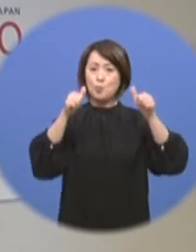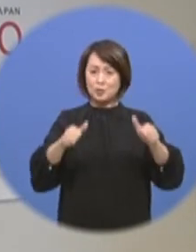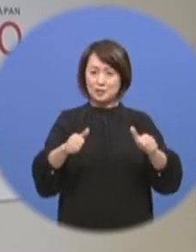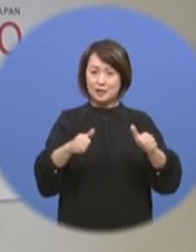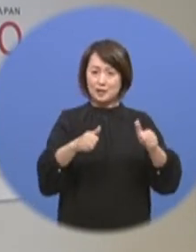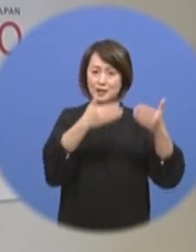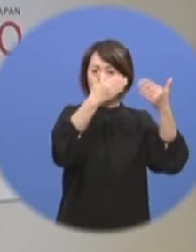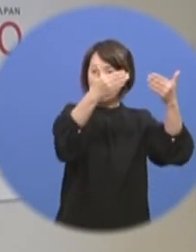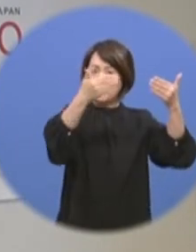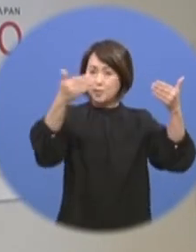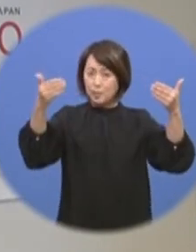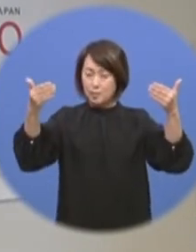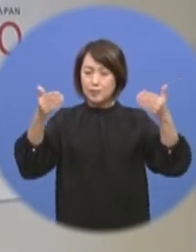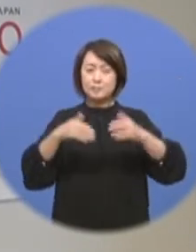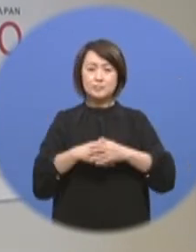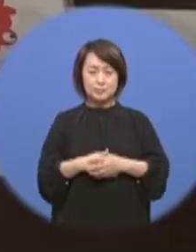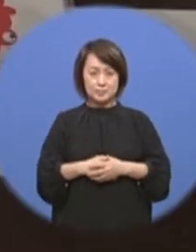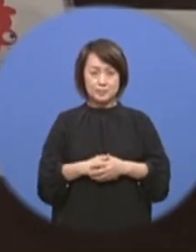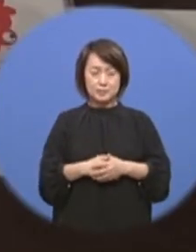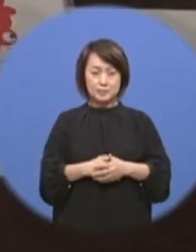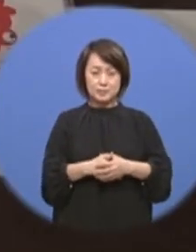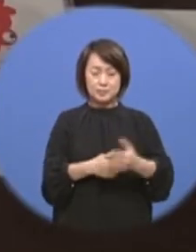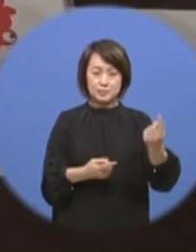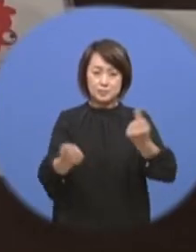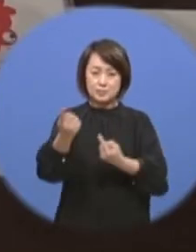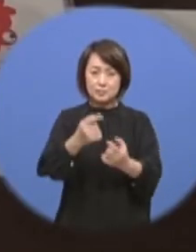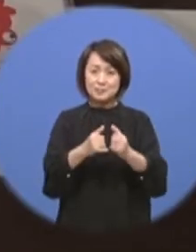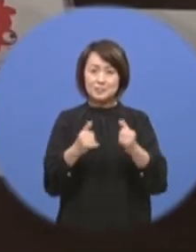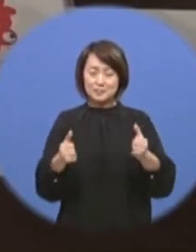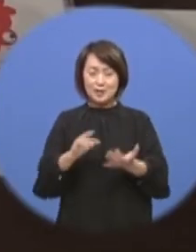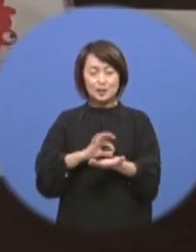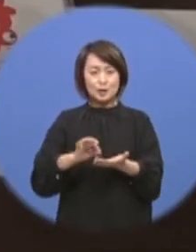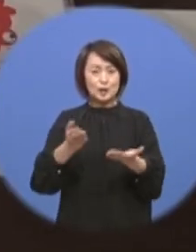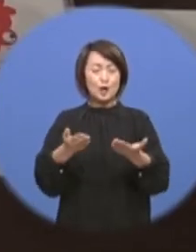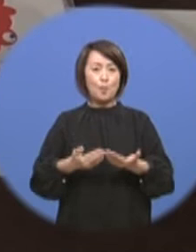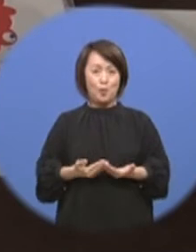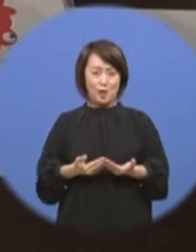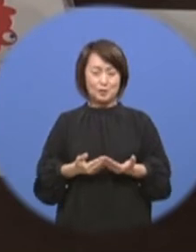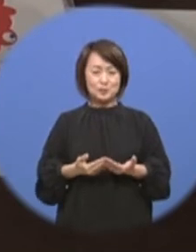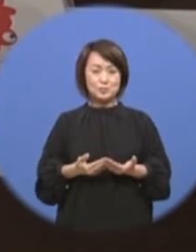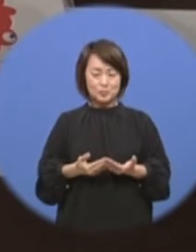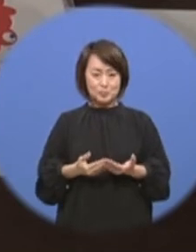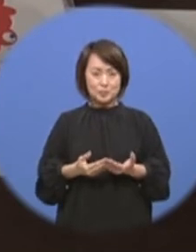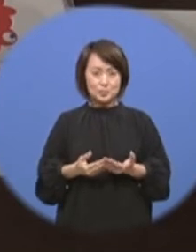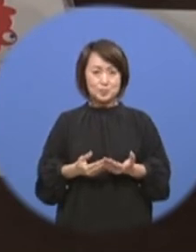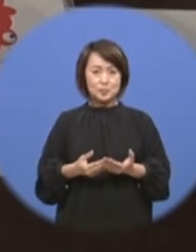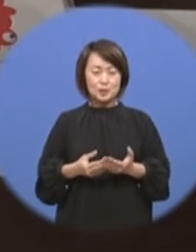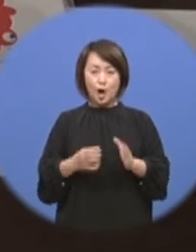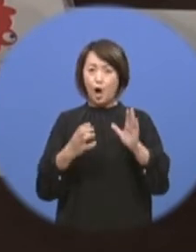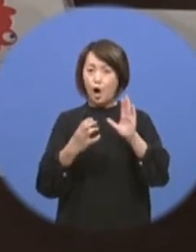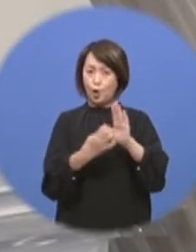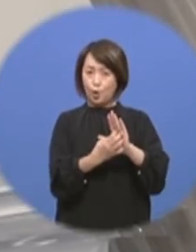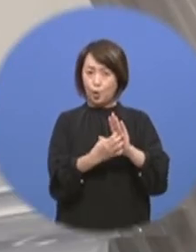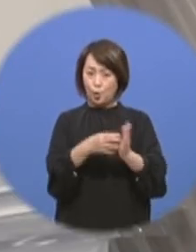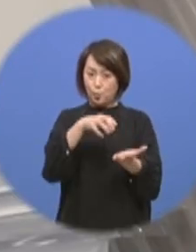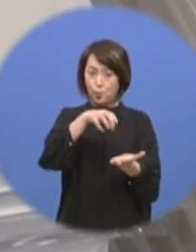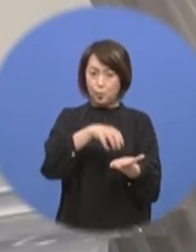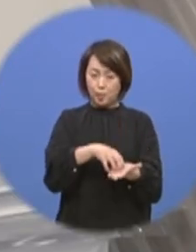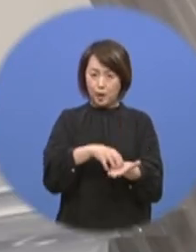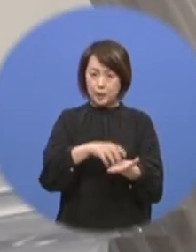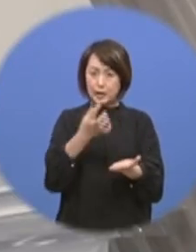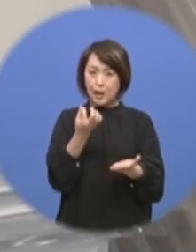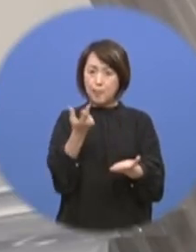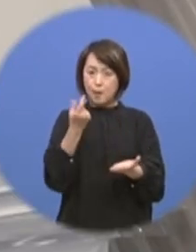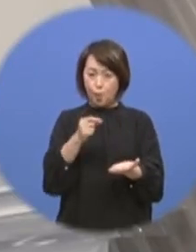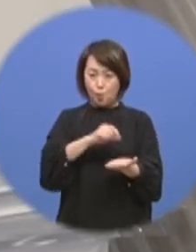などに掲示されたほか来場者に活用してもらえるよう大阪関西万博のロゴマークが入ったメモ用紙